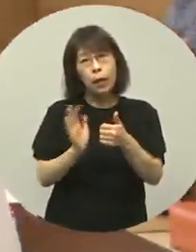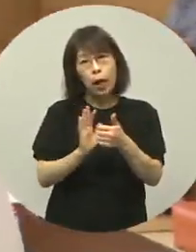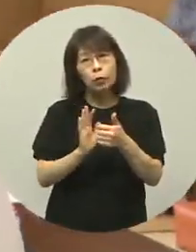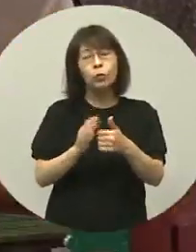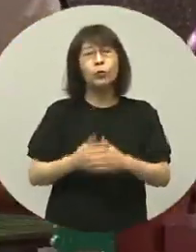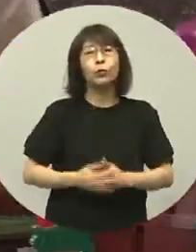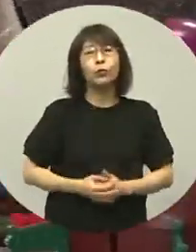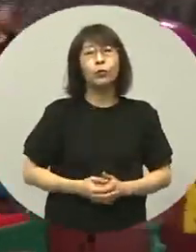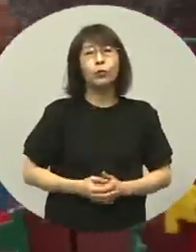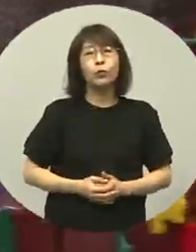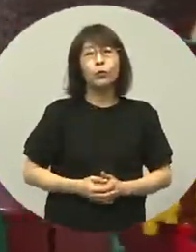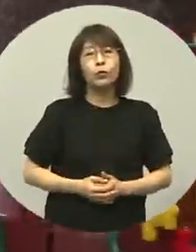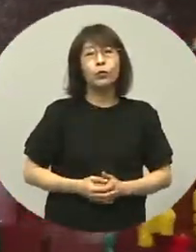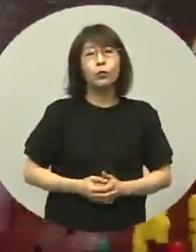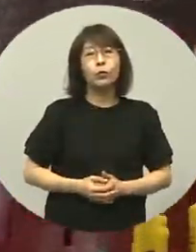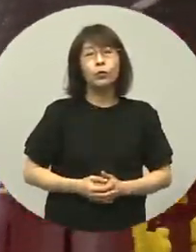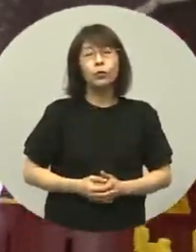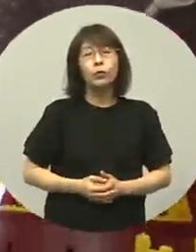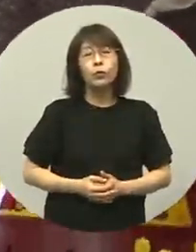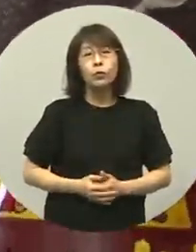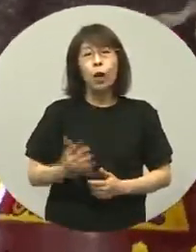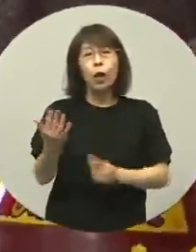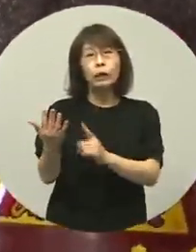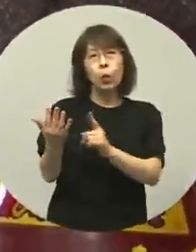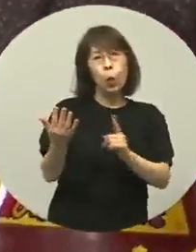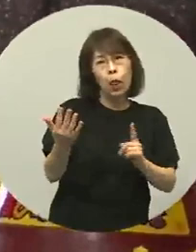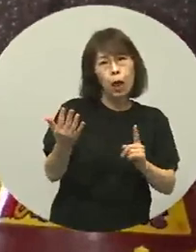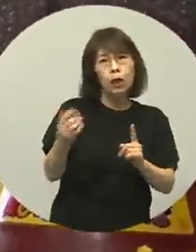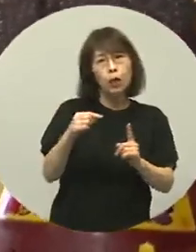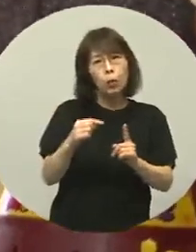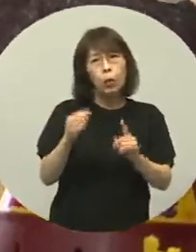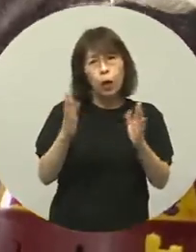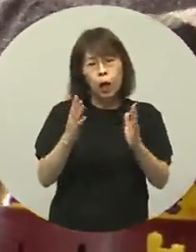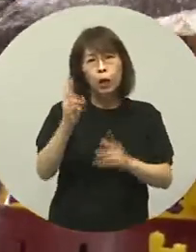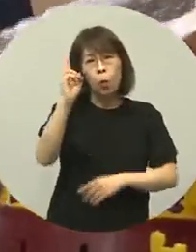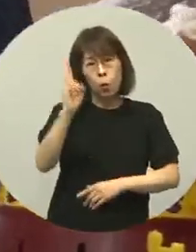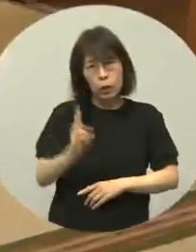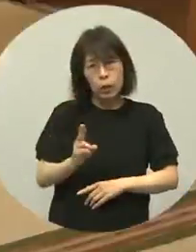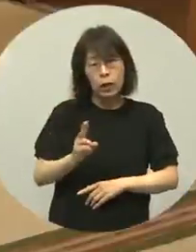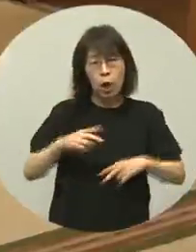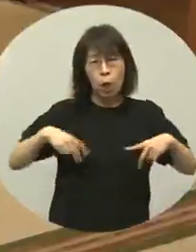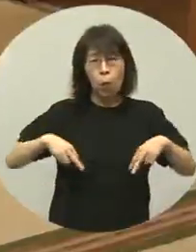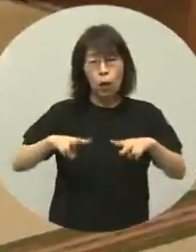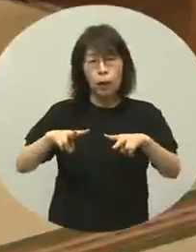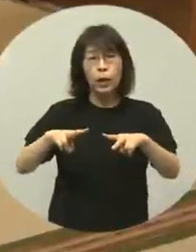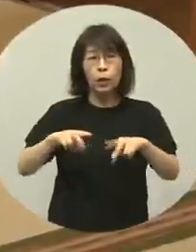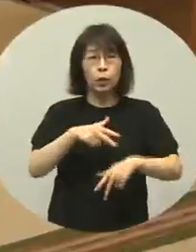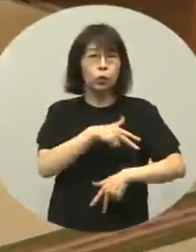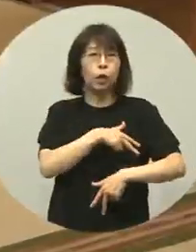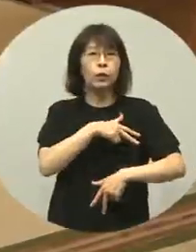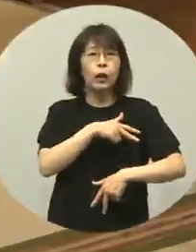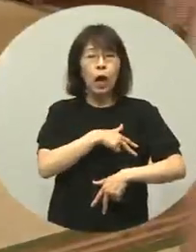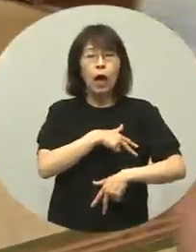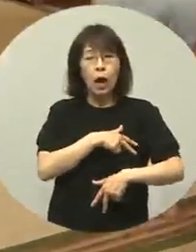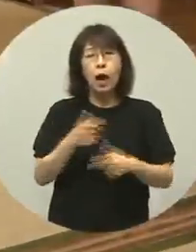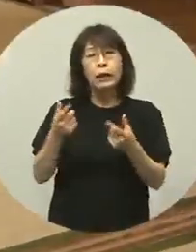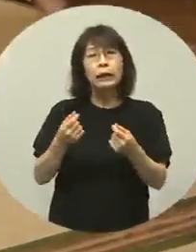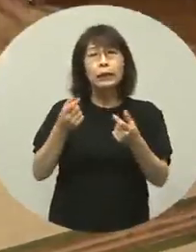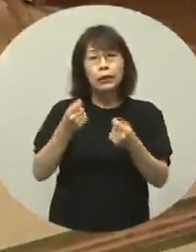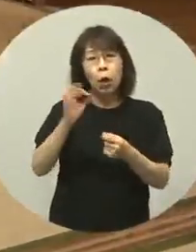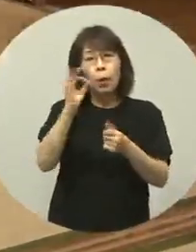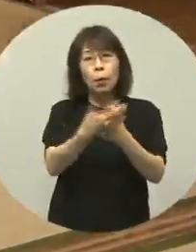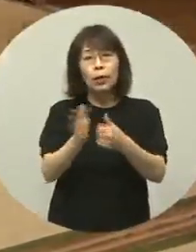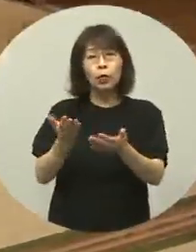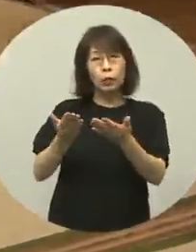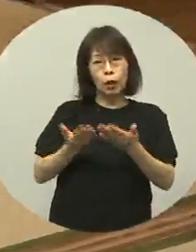て、なんか一人になっているお子さんがいないようにボランティアさんたちがきちんと見守ってる姿を見守っ